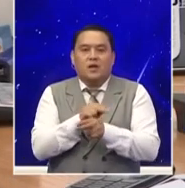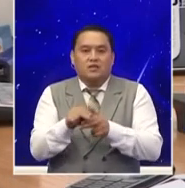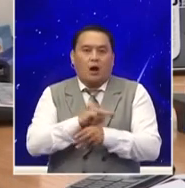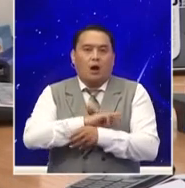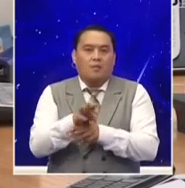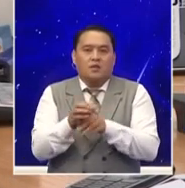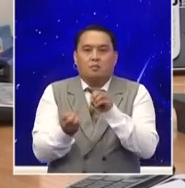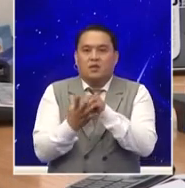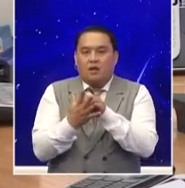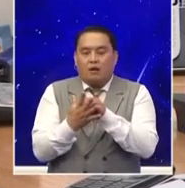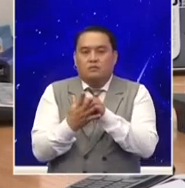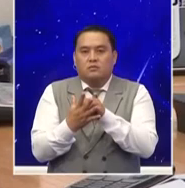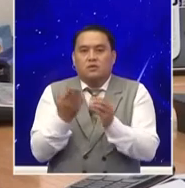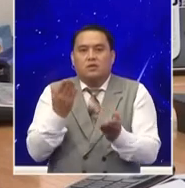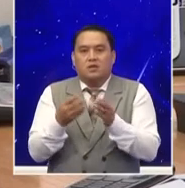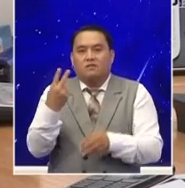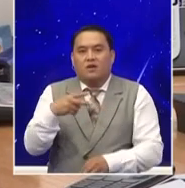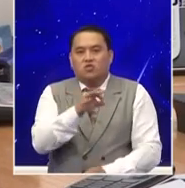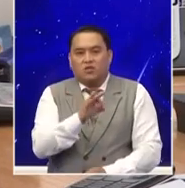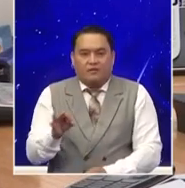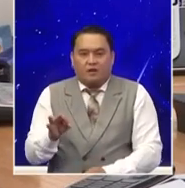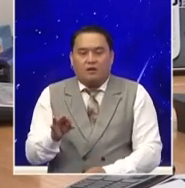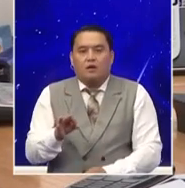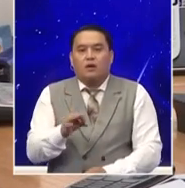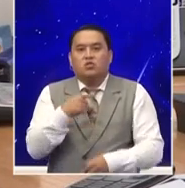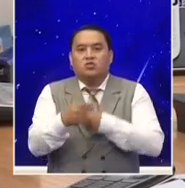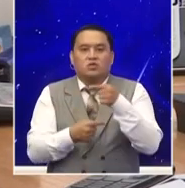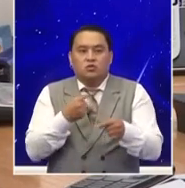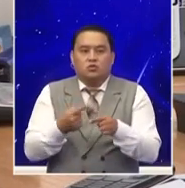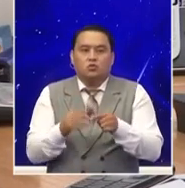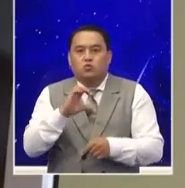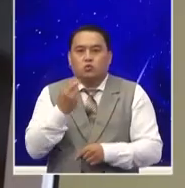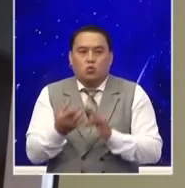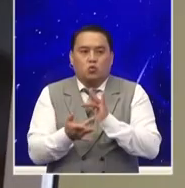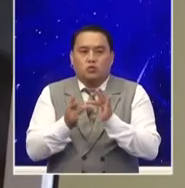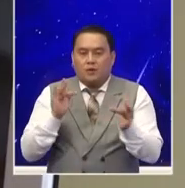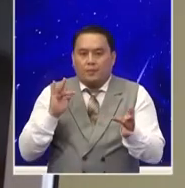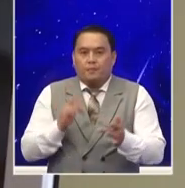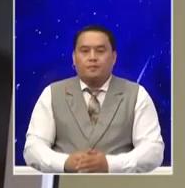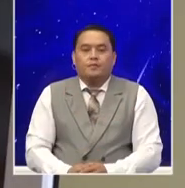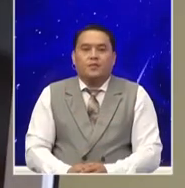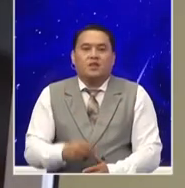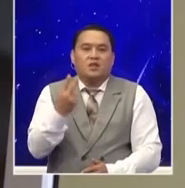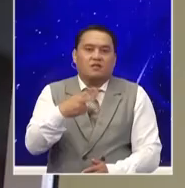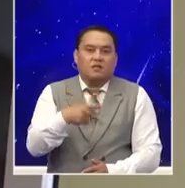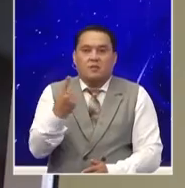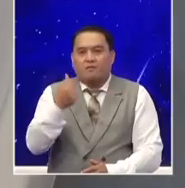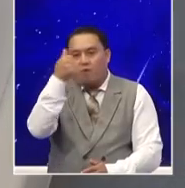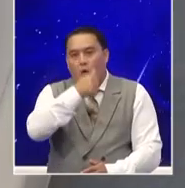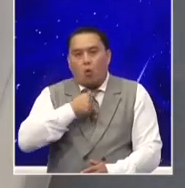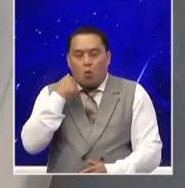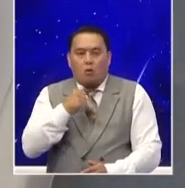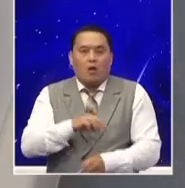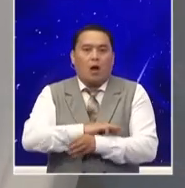обеспечить 15 или 20 человек именно через портал социальных услуг. Таким образом, с 2021 года